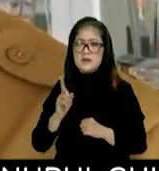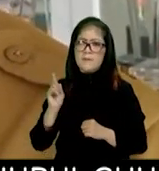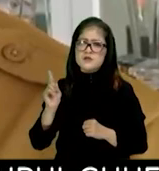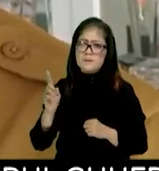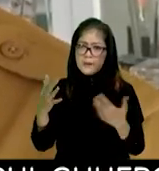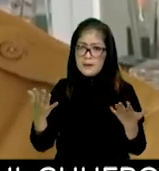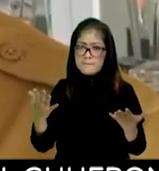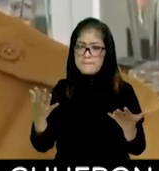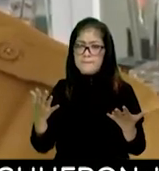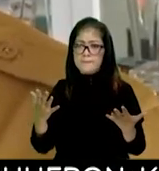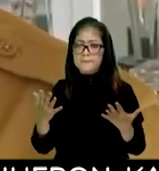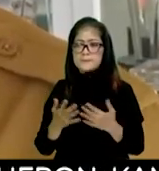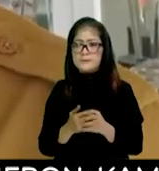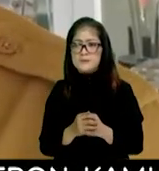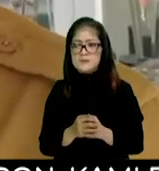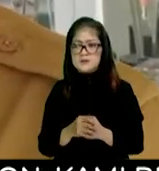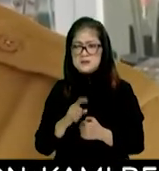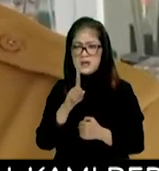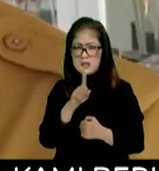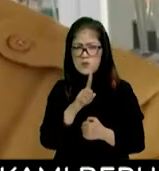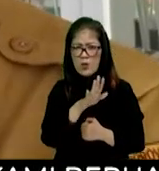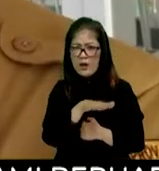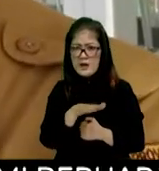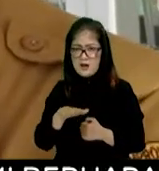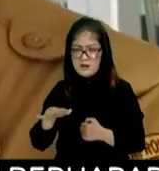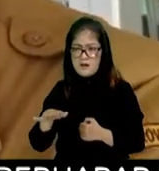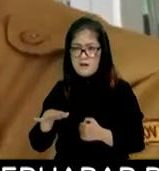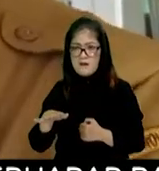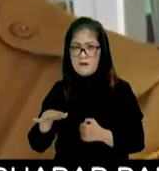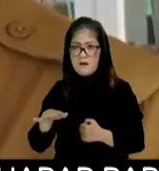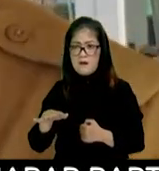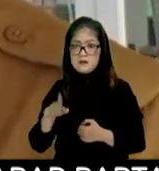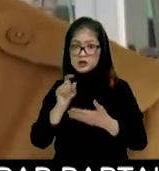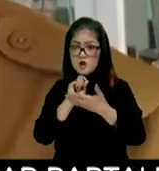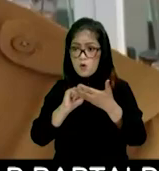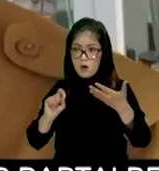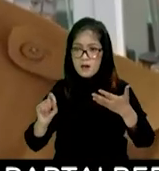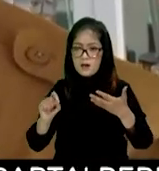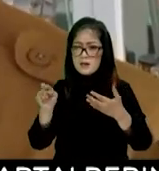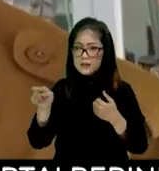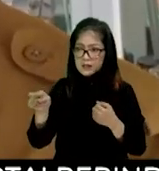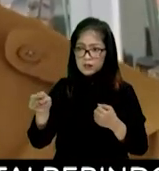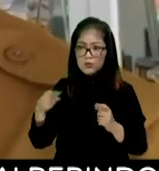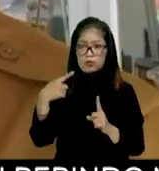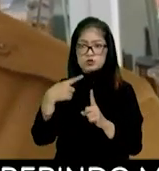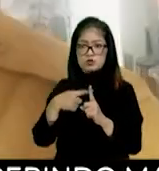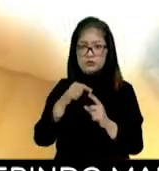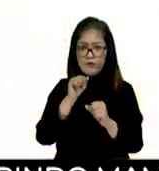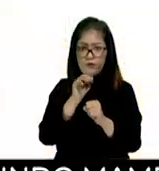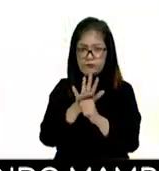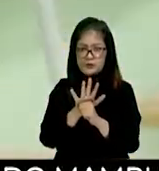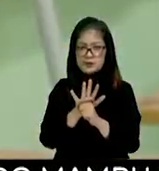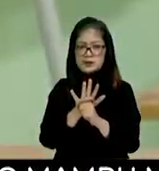ada salah seorang siswa yang ngasih ngefans